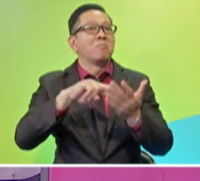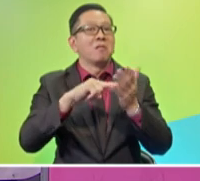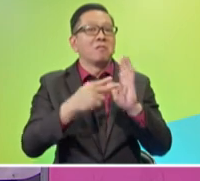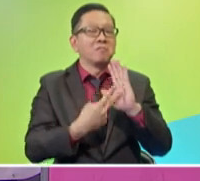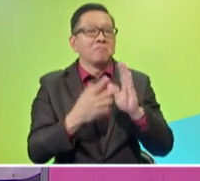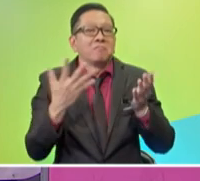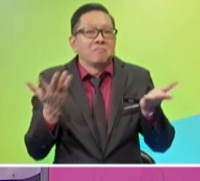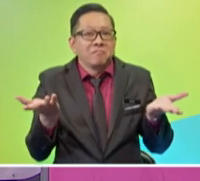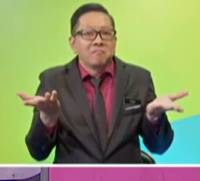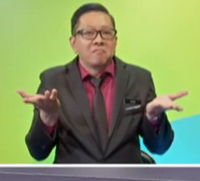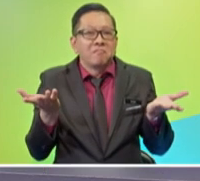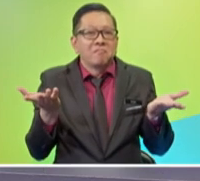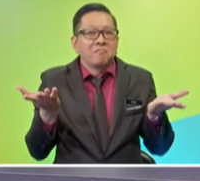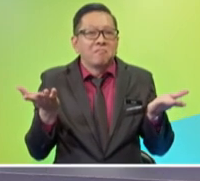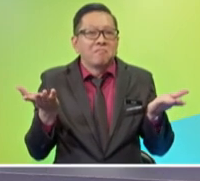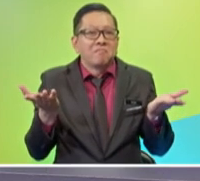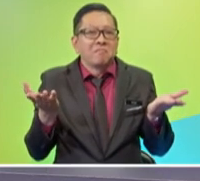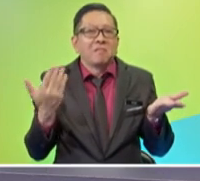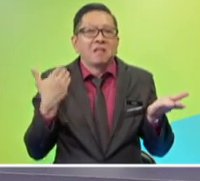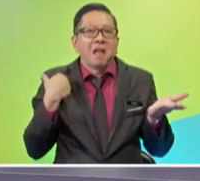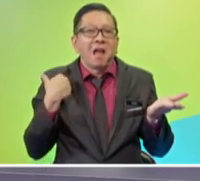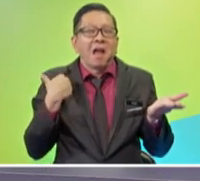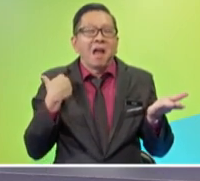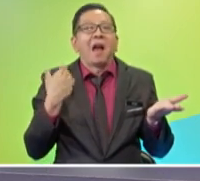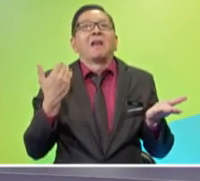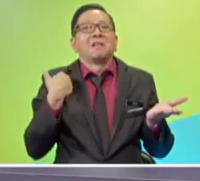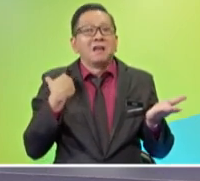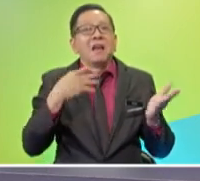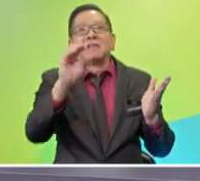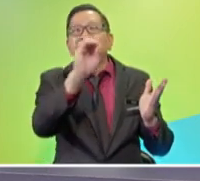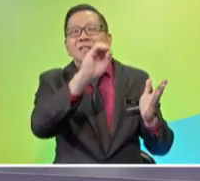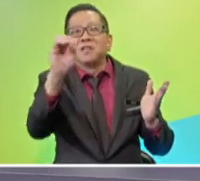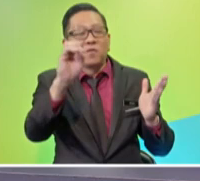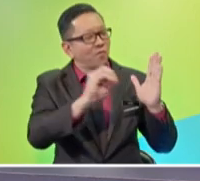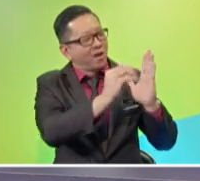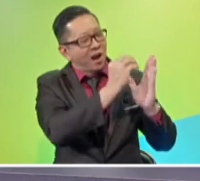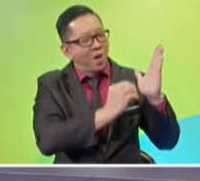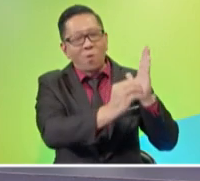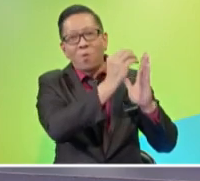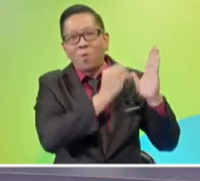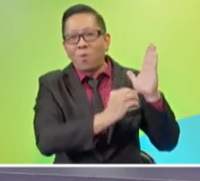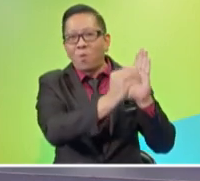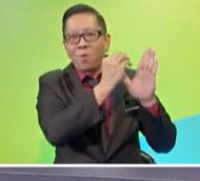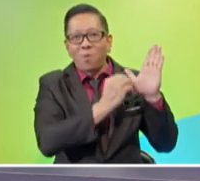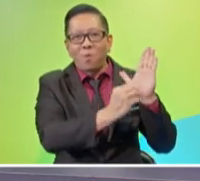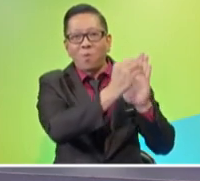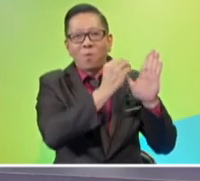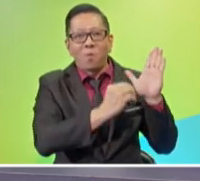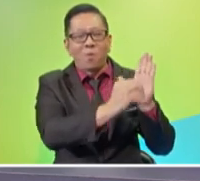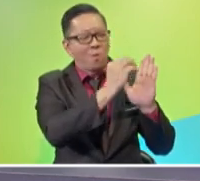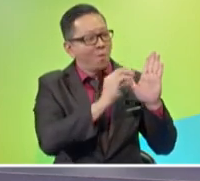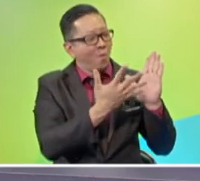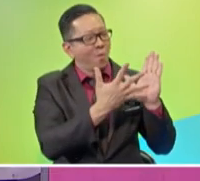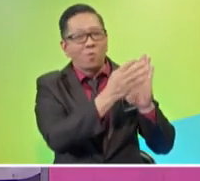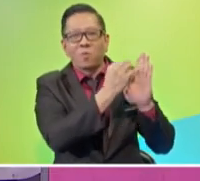kita nak cakap, Mira? Dah tinggal sifar. Ya, dah kosong dan ia ialah sifar.